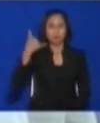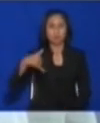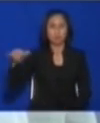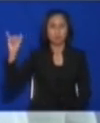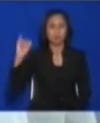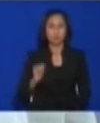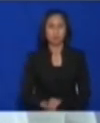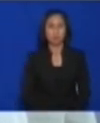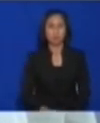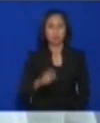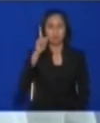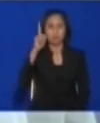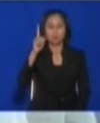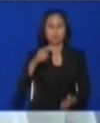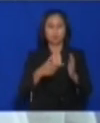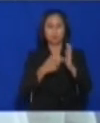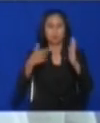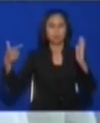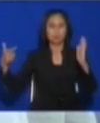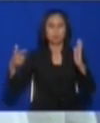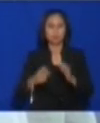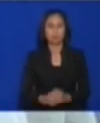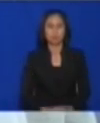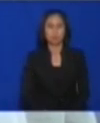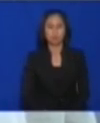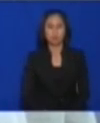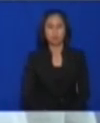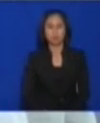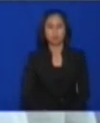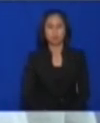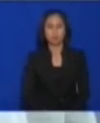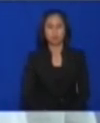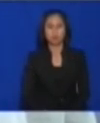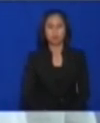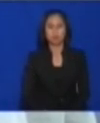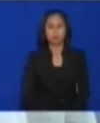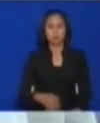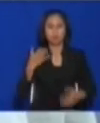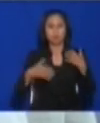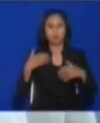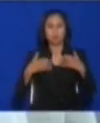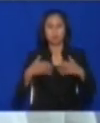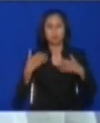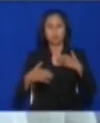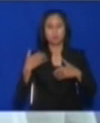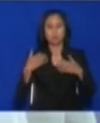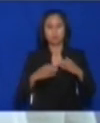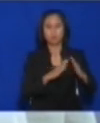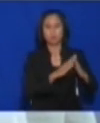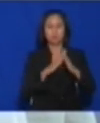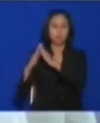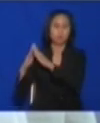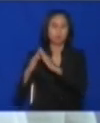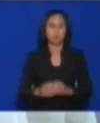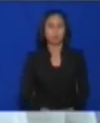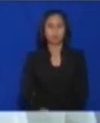system smart city Hai Tegal hebat dalam on Windows